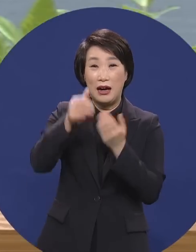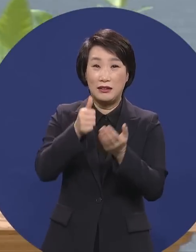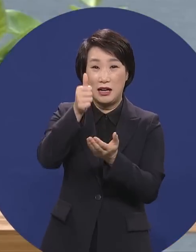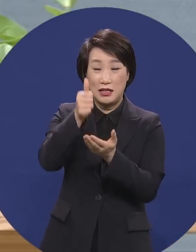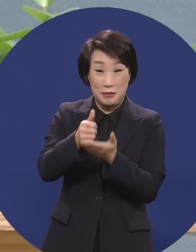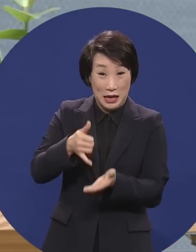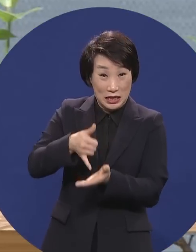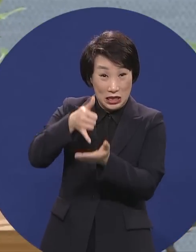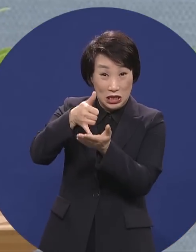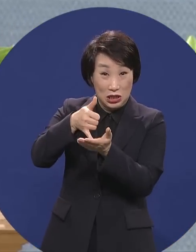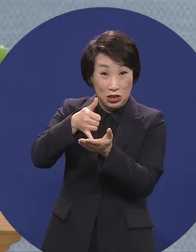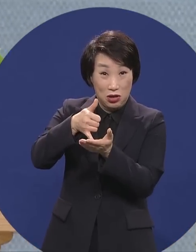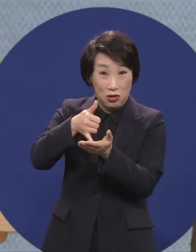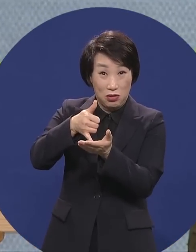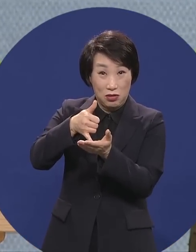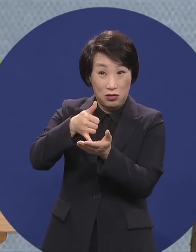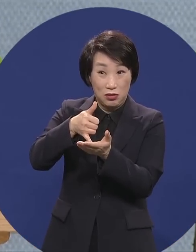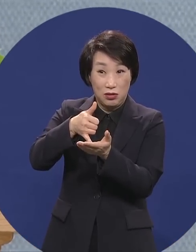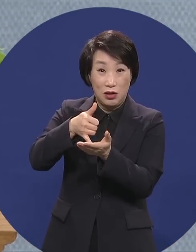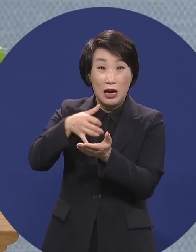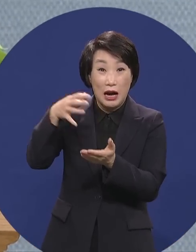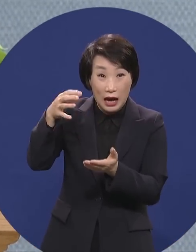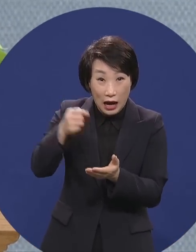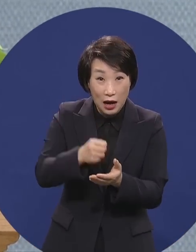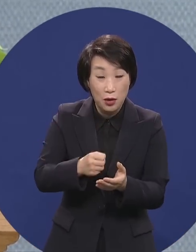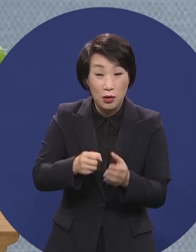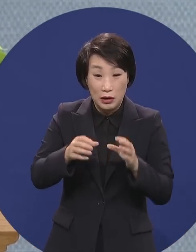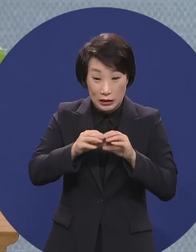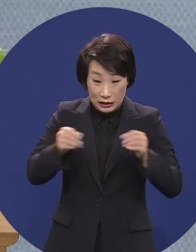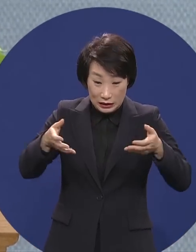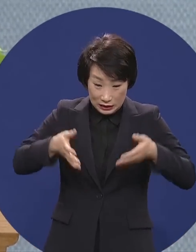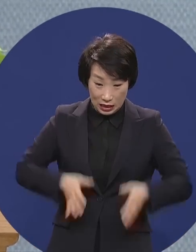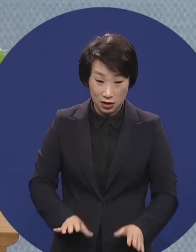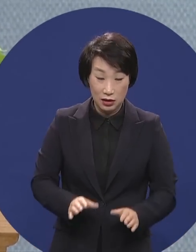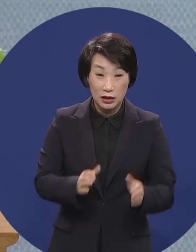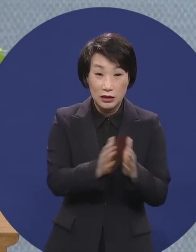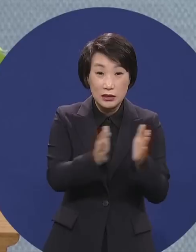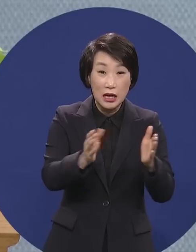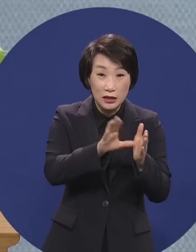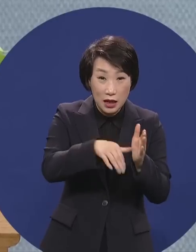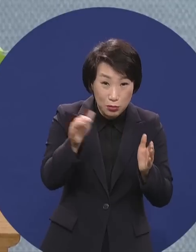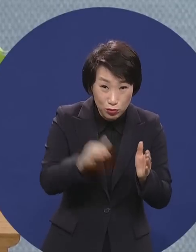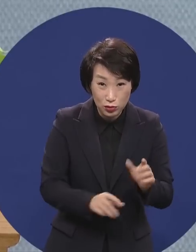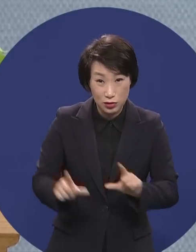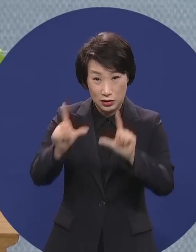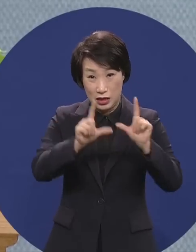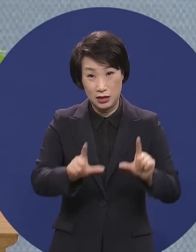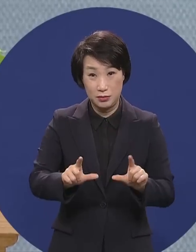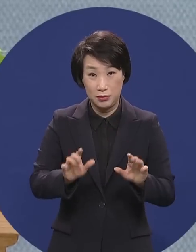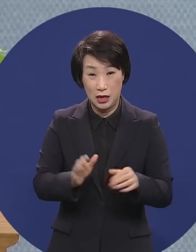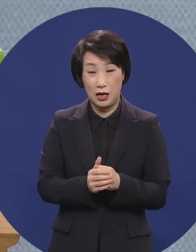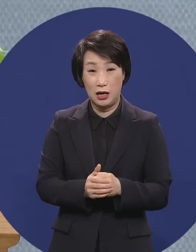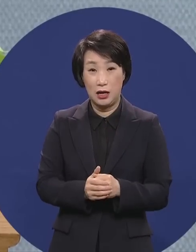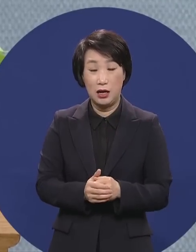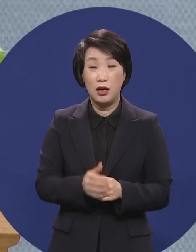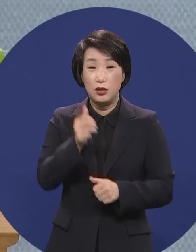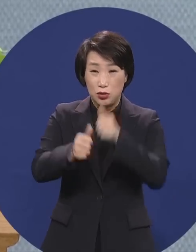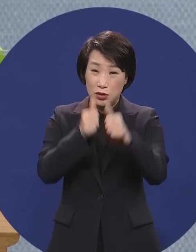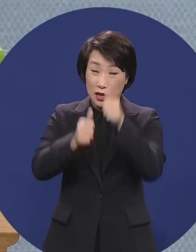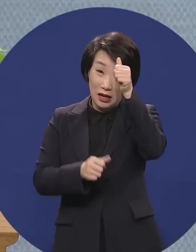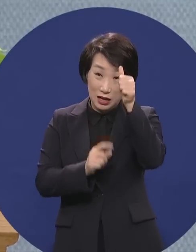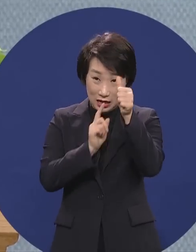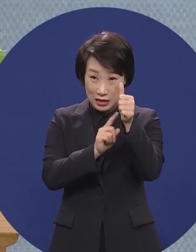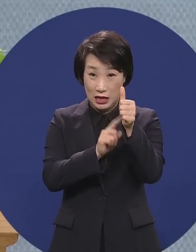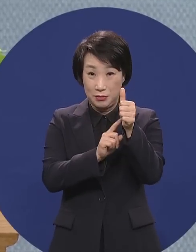하나님의 인격을 가지고 이 땅에 태어나서 시작부터 살았습니다. 우리 조상